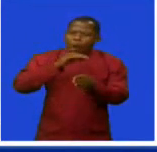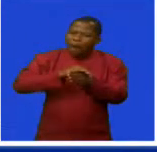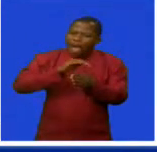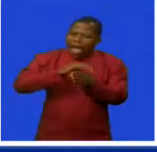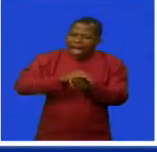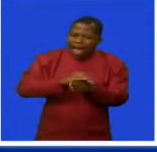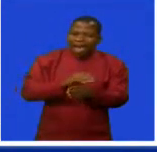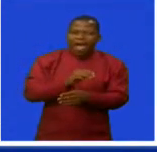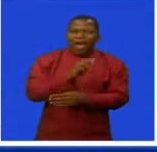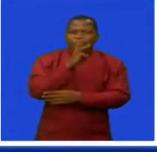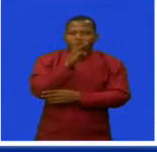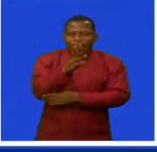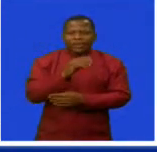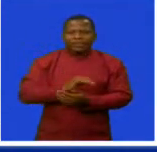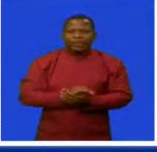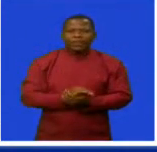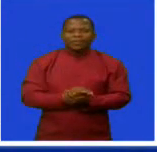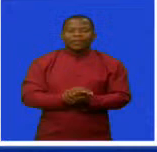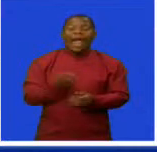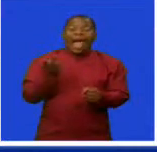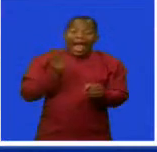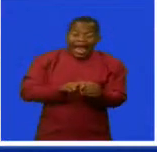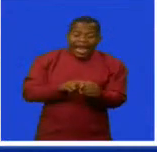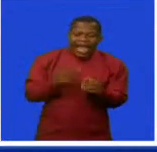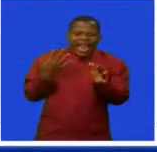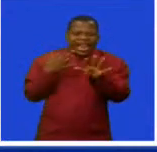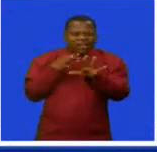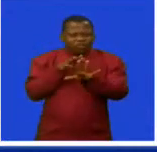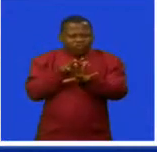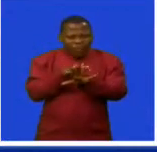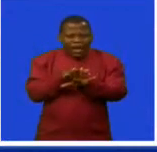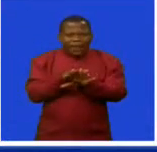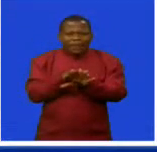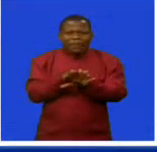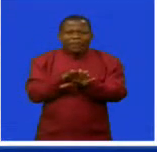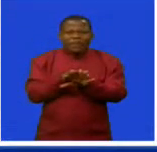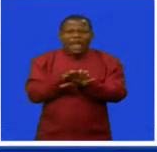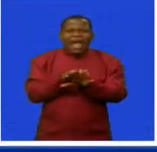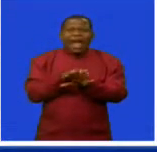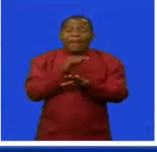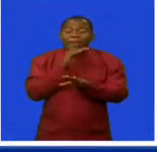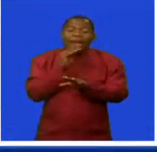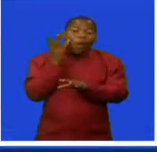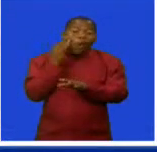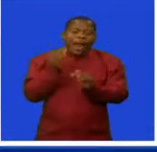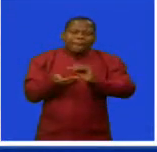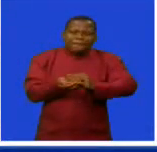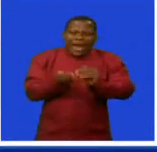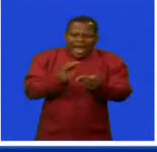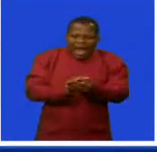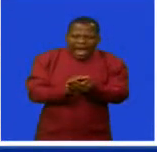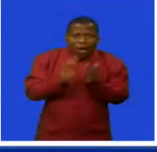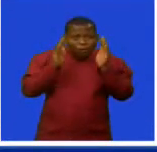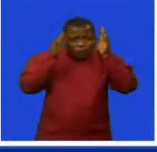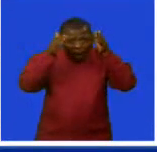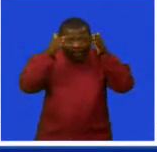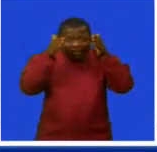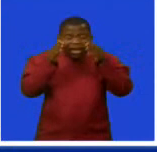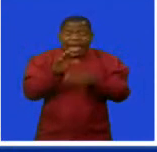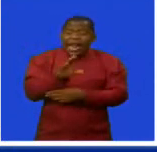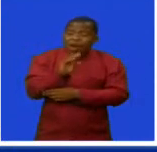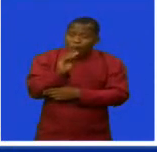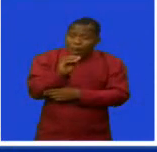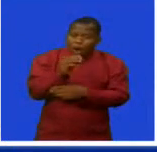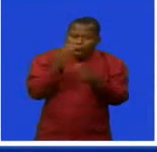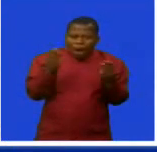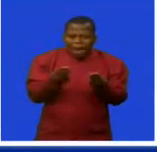Inethiwekhi yethu ikhwehlele ngalokuthi nawakha inethiwekhi awukali nje labantu labakhona kuphela uphindze ubuke